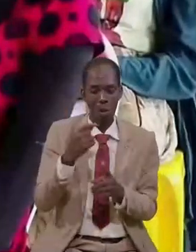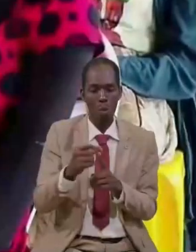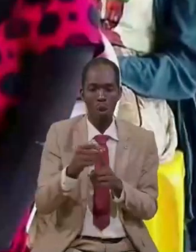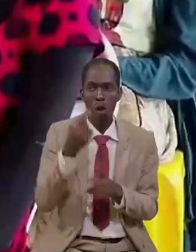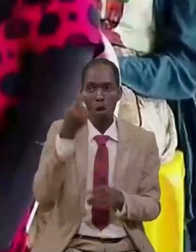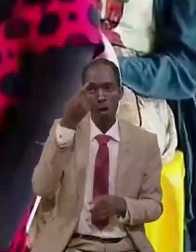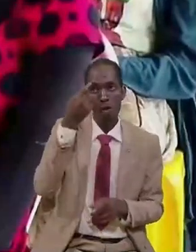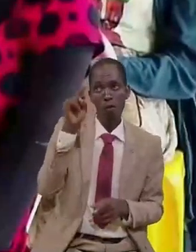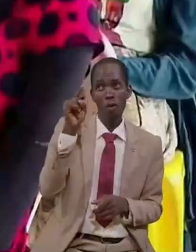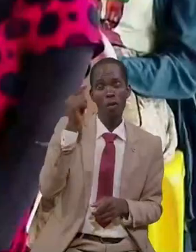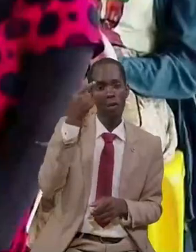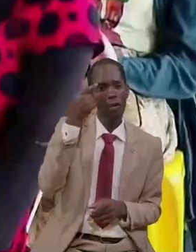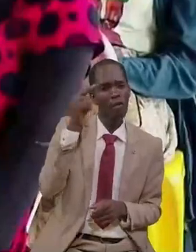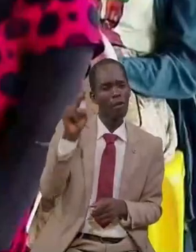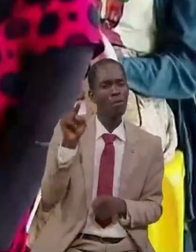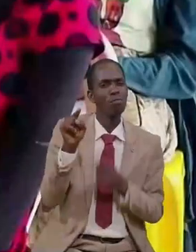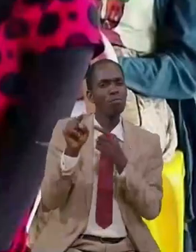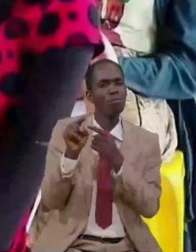S'est livré pour moi.